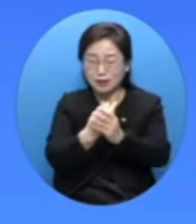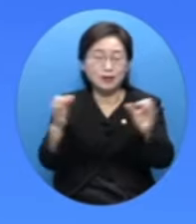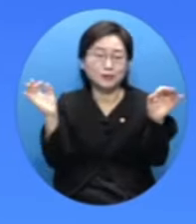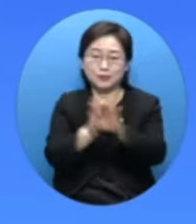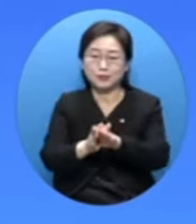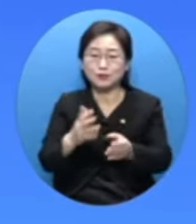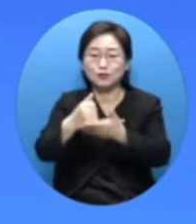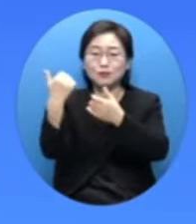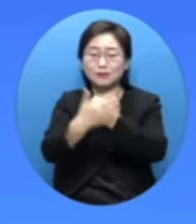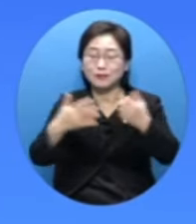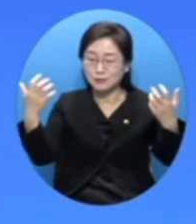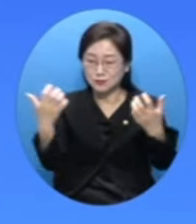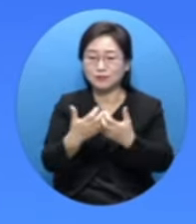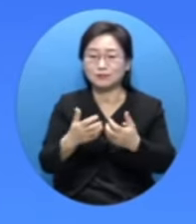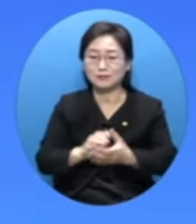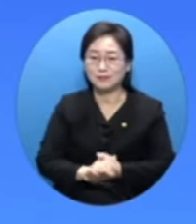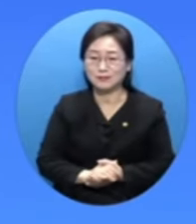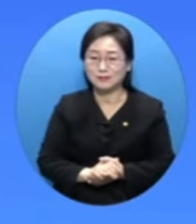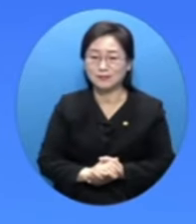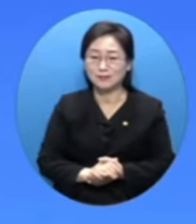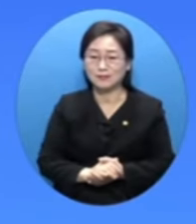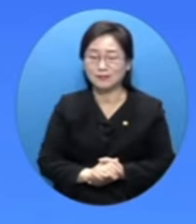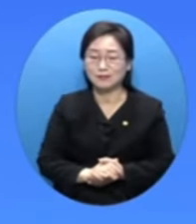주님의 은혜가 넘쳐나게 될 것입니다.